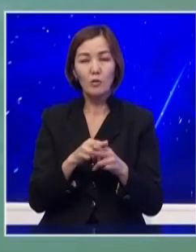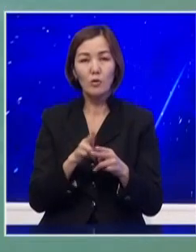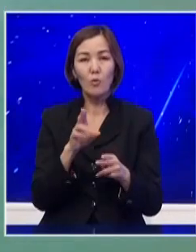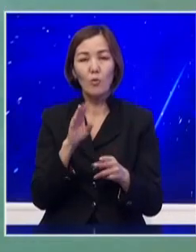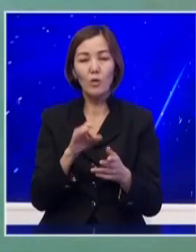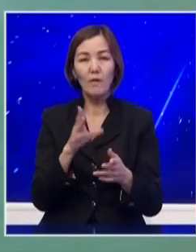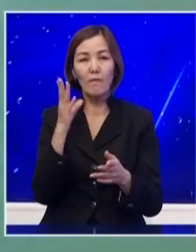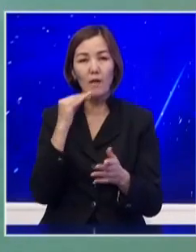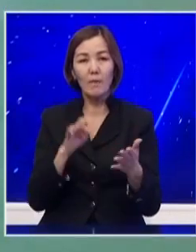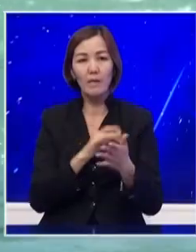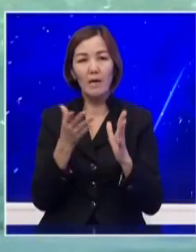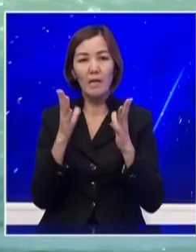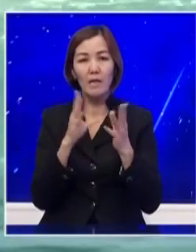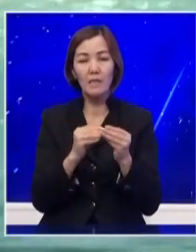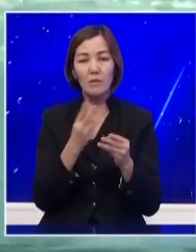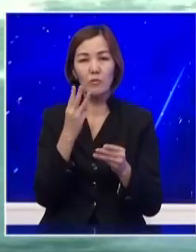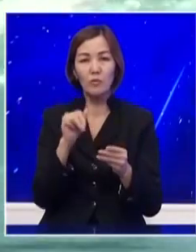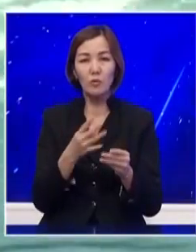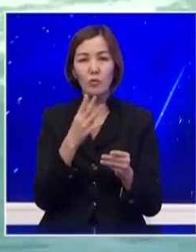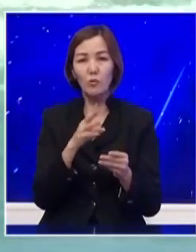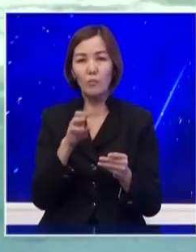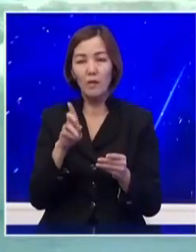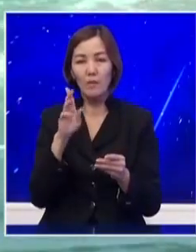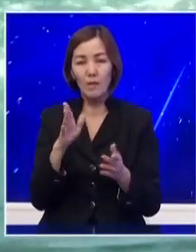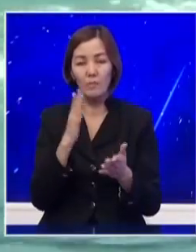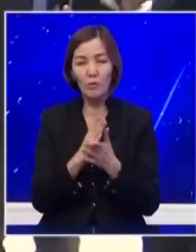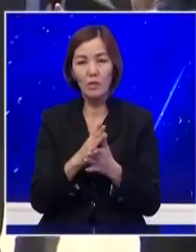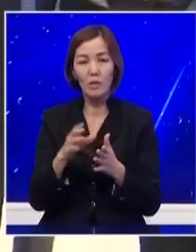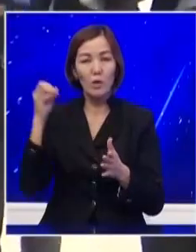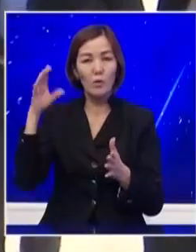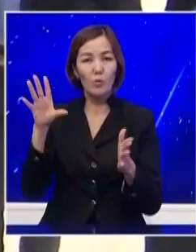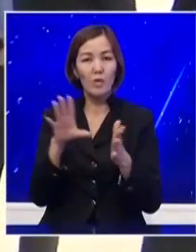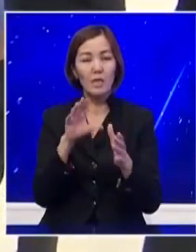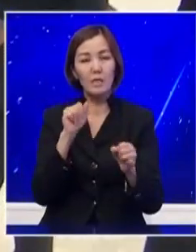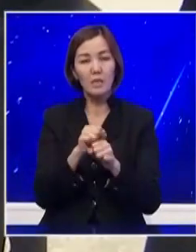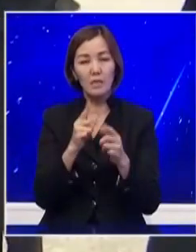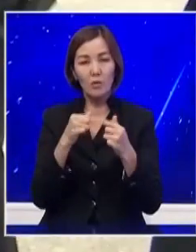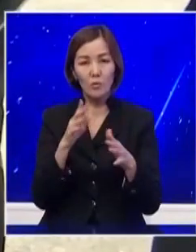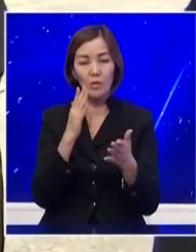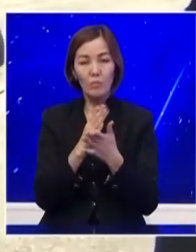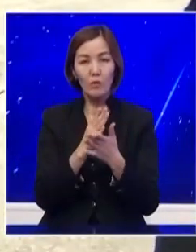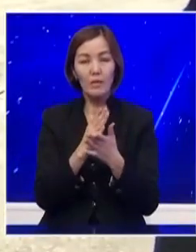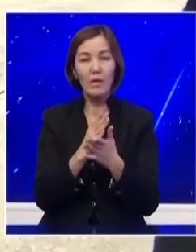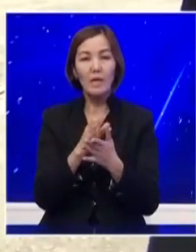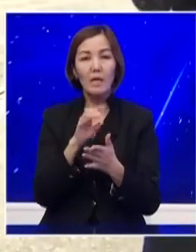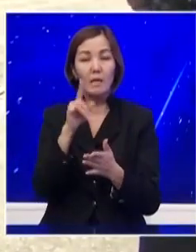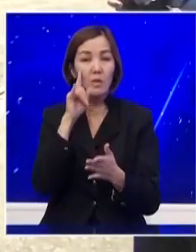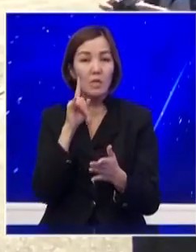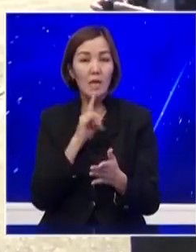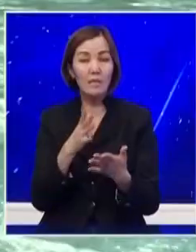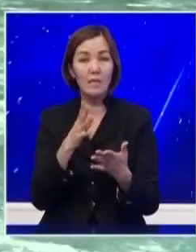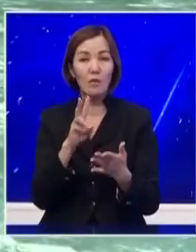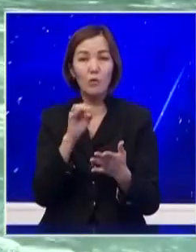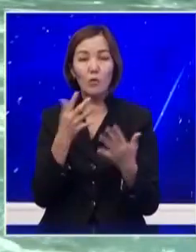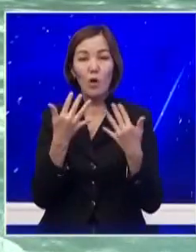Алматы қалаларында жалпы қуаттылығы 3-4 мегабайттық күн электр станцияларын құрмақ. Сондай ақ Еңбекші Қазақ ауданы Нұрлы